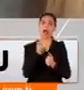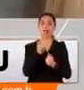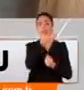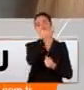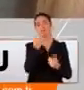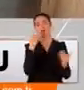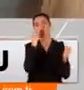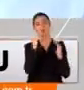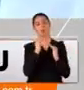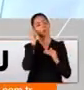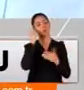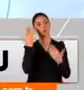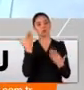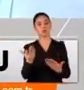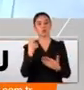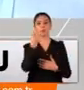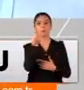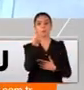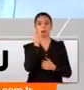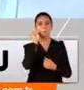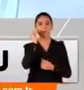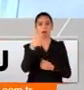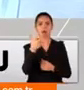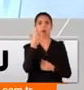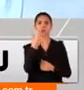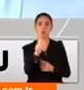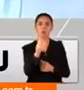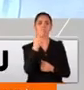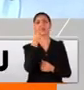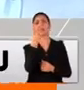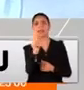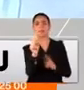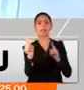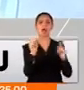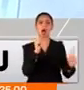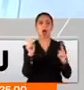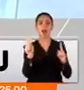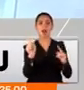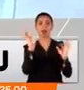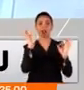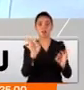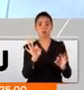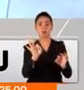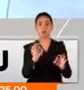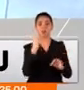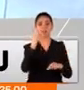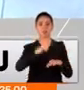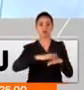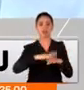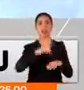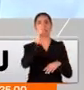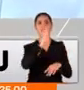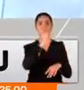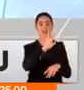alabilitesi yüksek diyebilirim. Fiyatları bayağı bir pahalı. 3000 lira, 2000 lira arasında. Ama fakat spotlarda 250